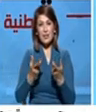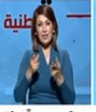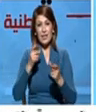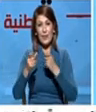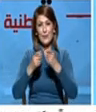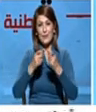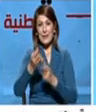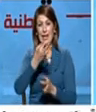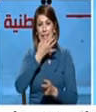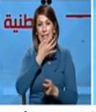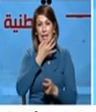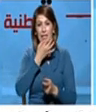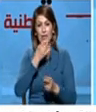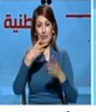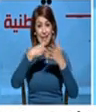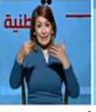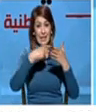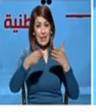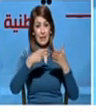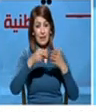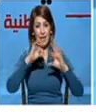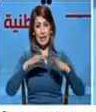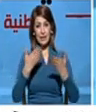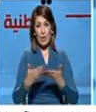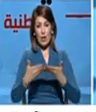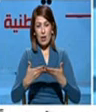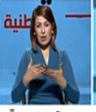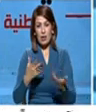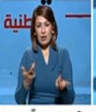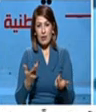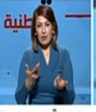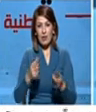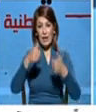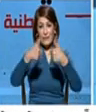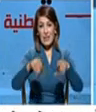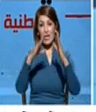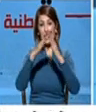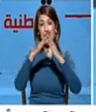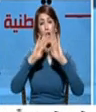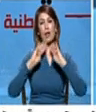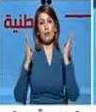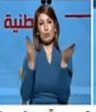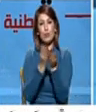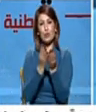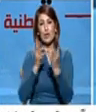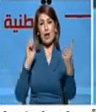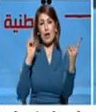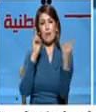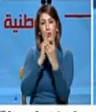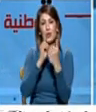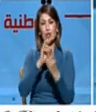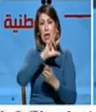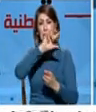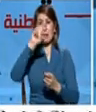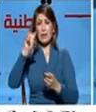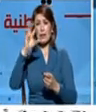استغلال الشبكه في البلديه معنا الحجر الصحي العام ارتفع بنسبه ثلاثين